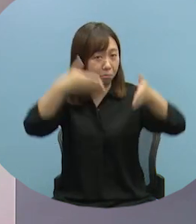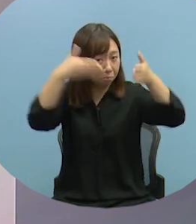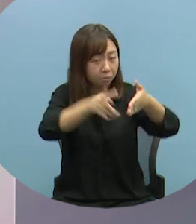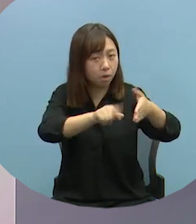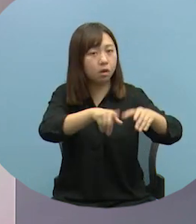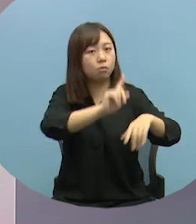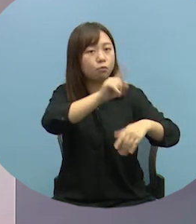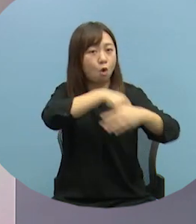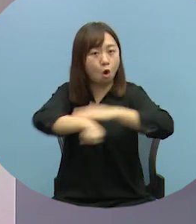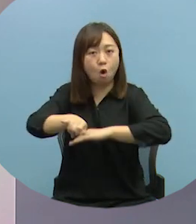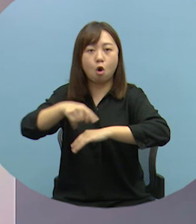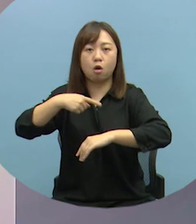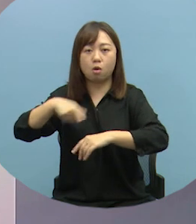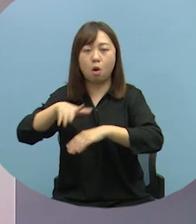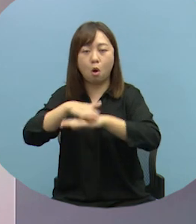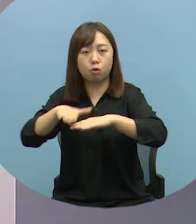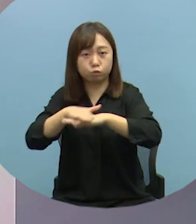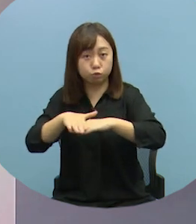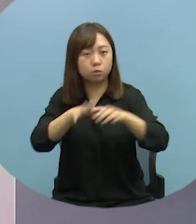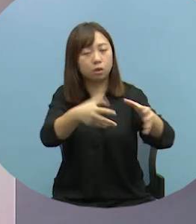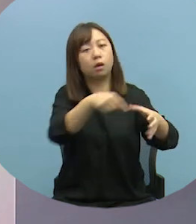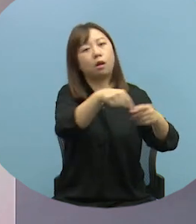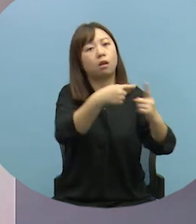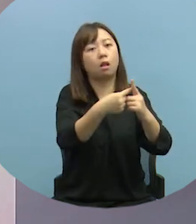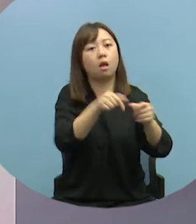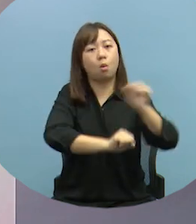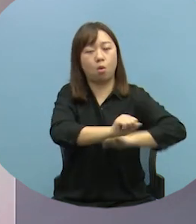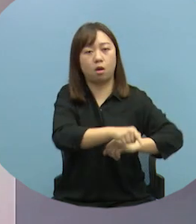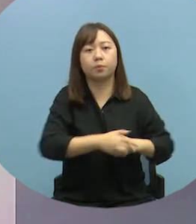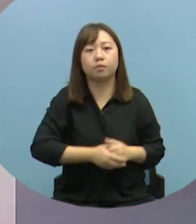數危害國家安全的違法分子和行為，